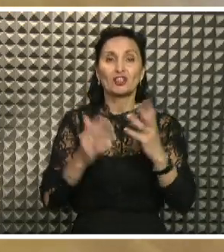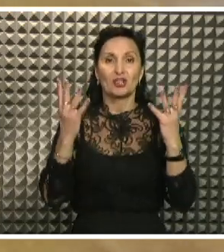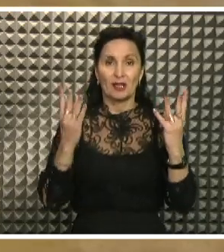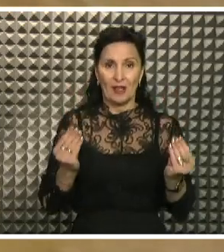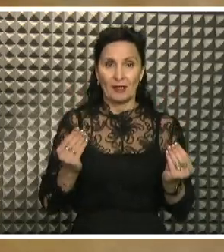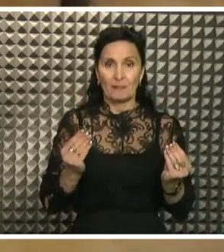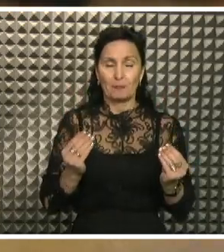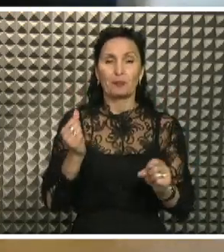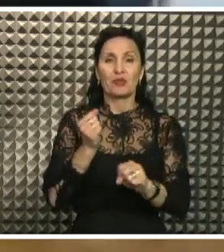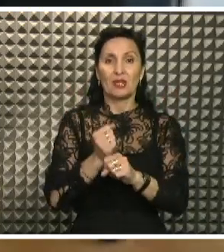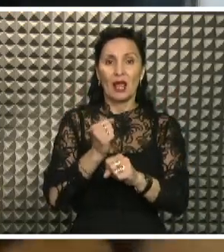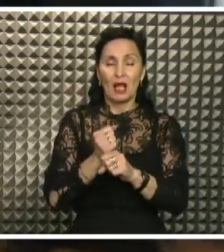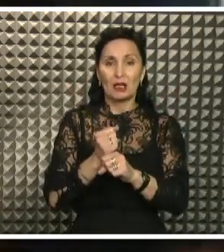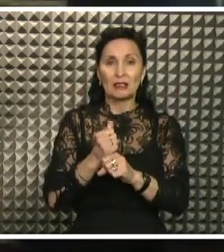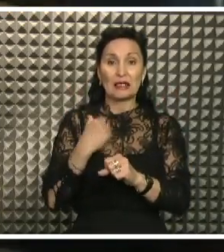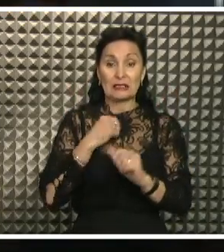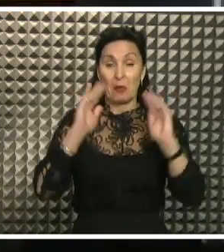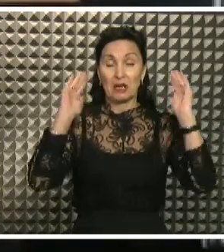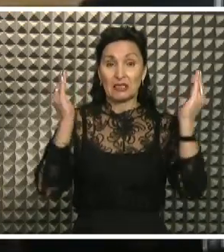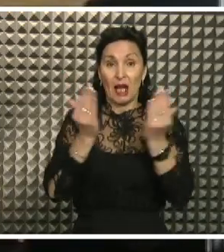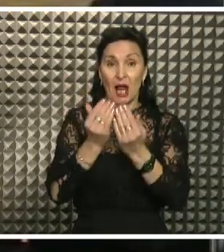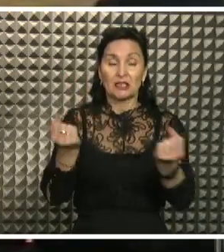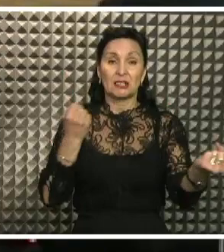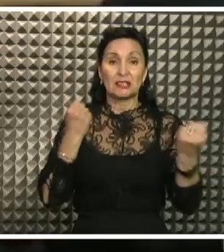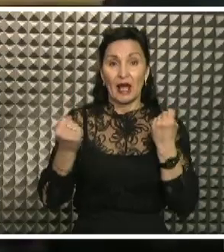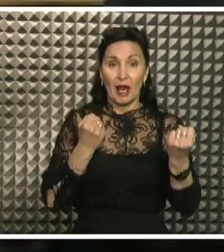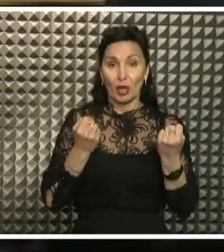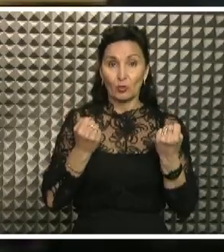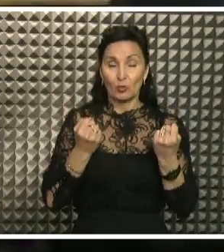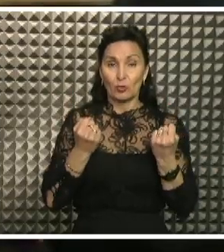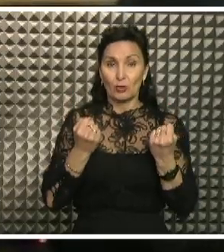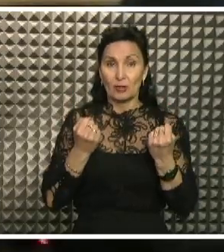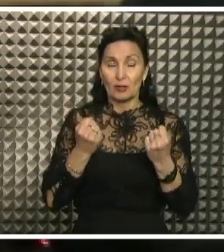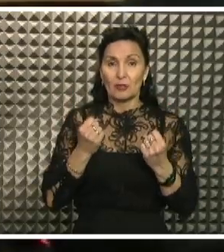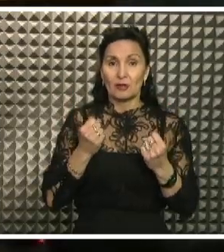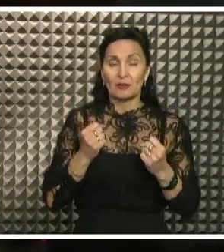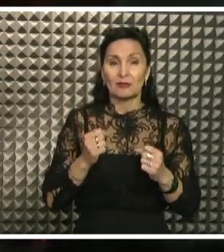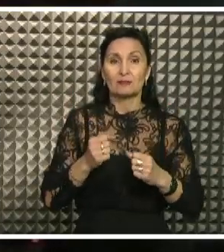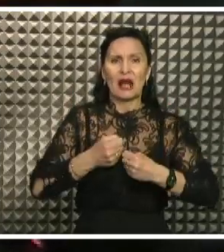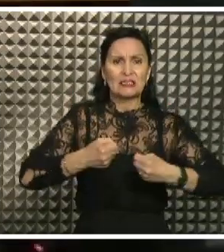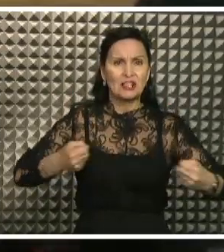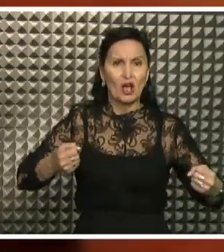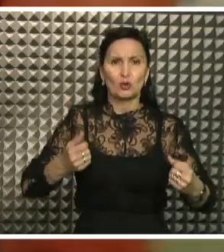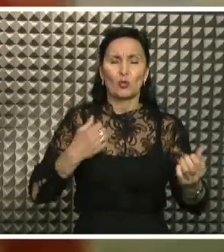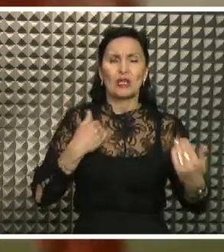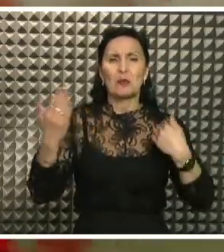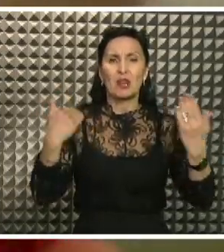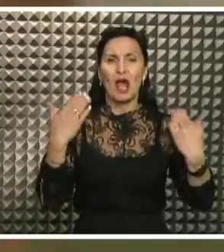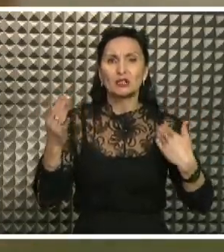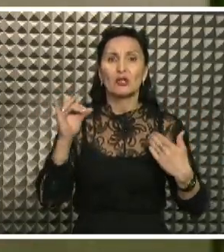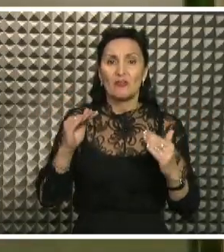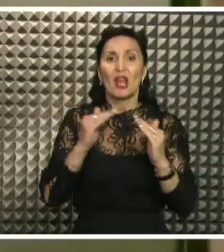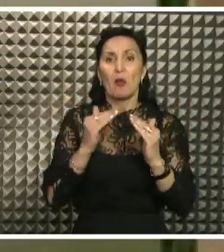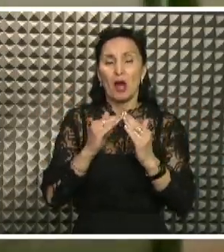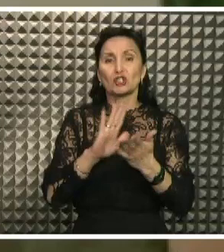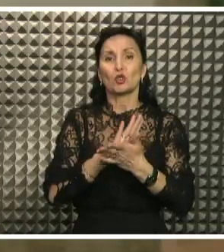день делаю на самоизоляции зарядку, жим от пола, растяжку, гимнастику. И в